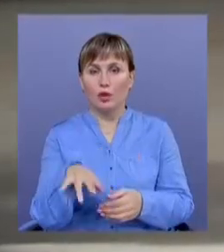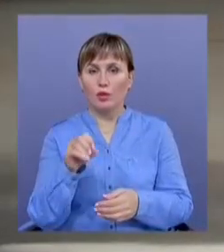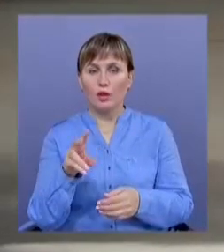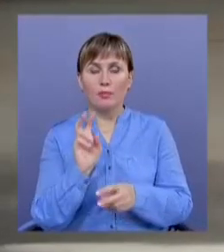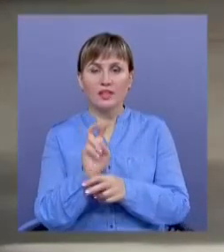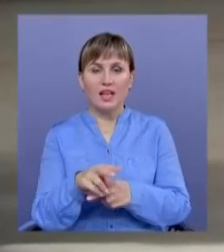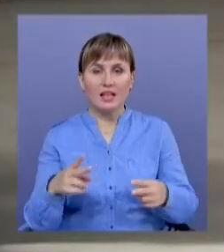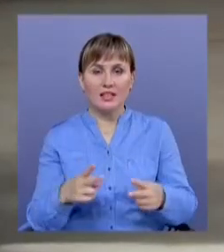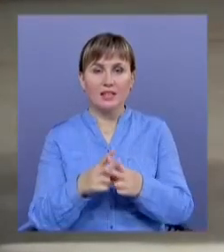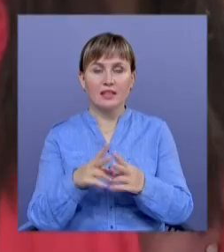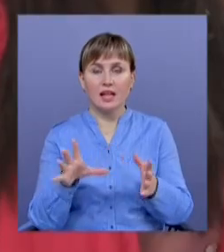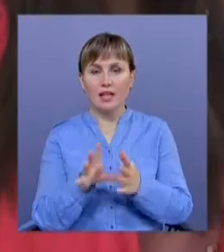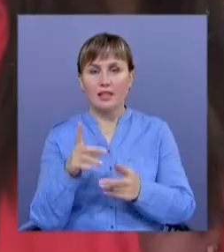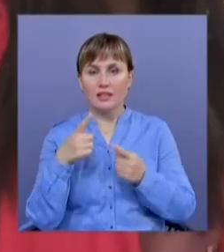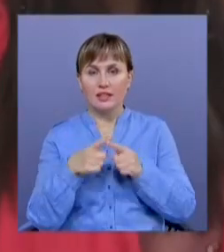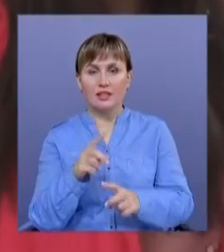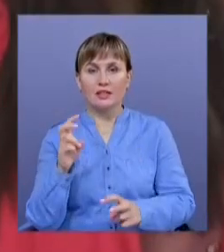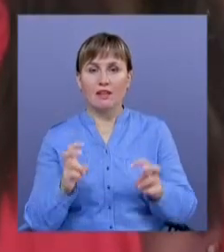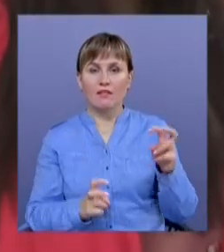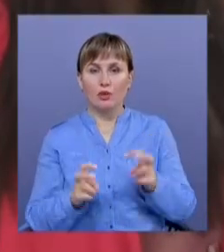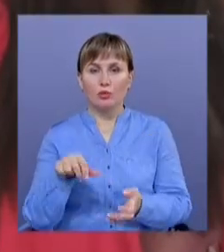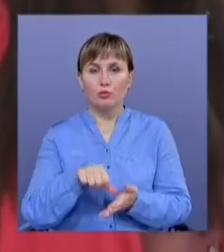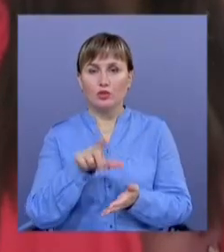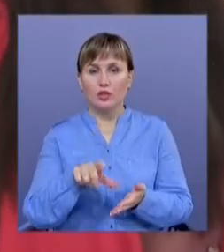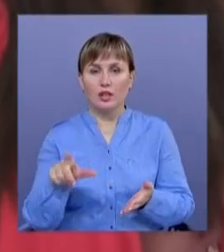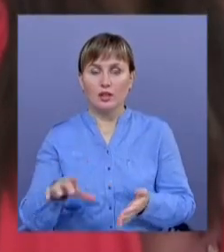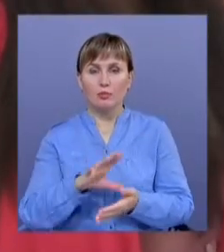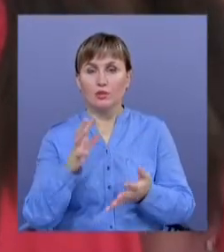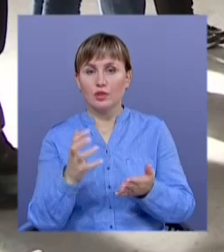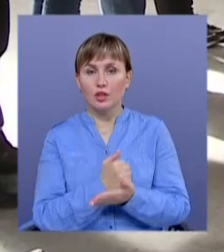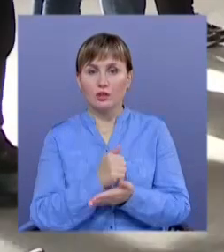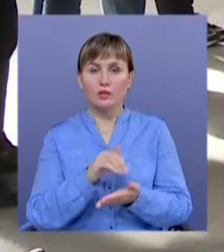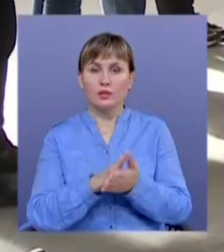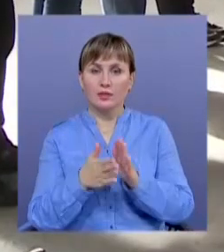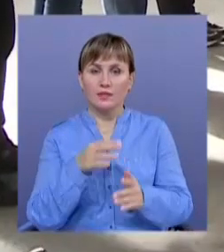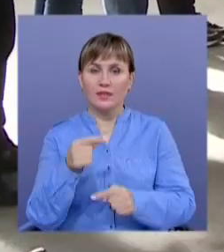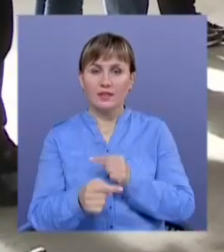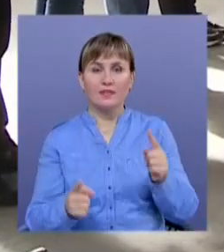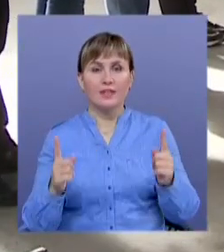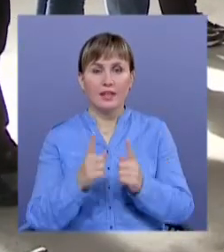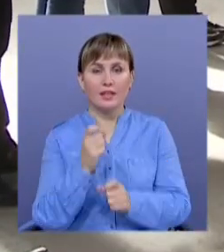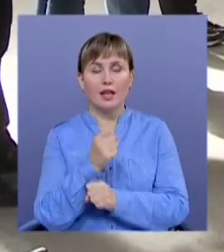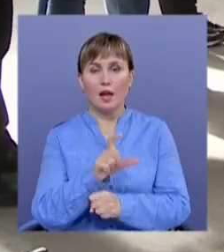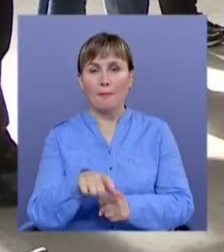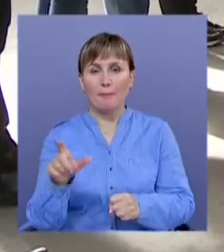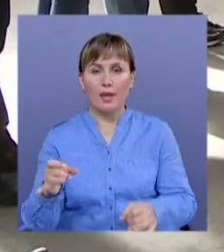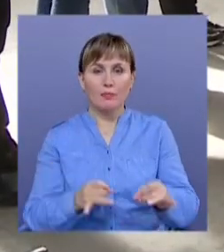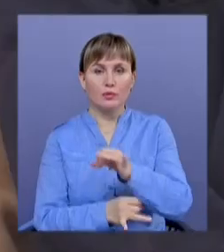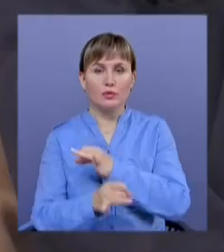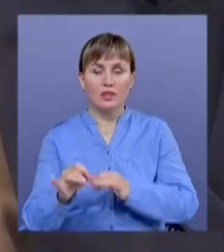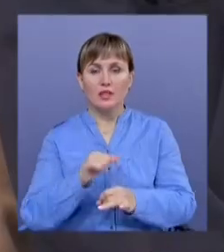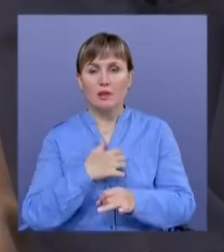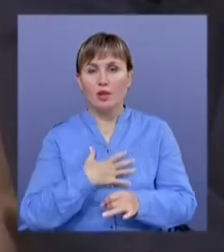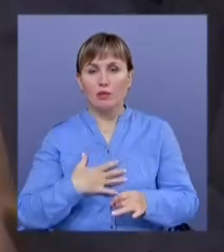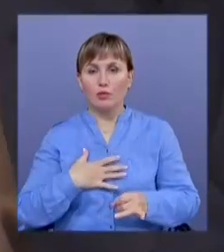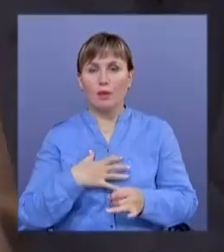посетил Астанинский электротехнический завод. Участники по сложившейся традиции встретились с работниками предприятия, обсудили с ними самые